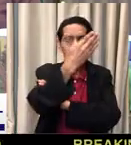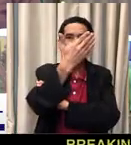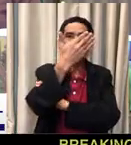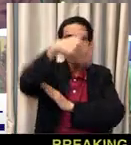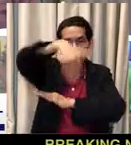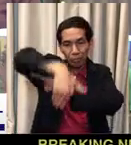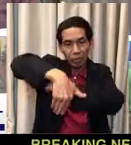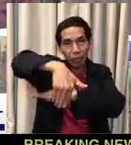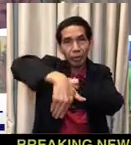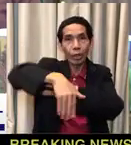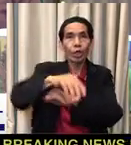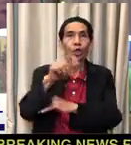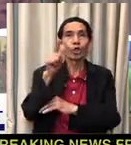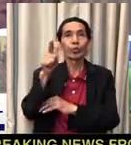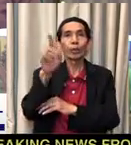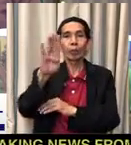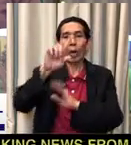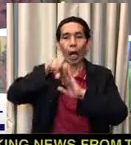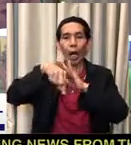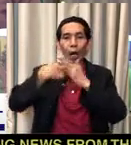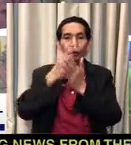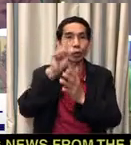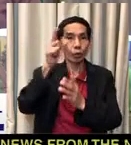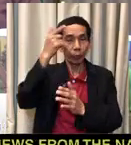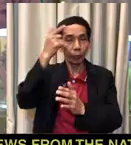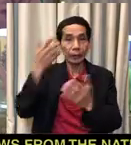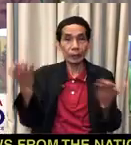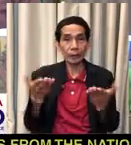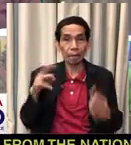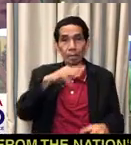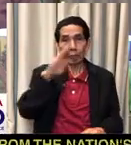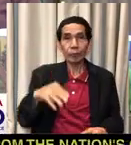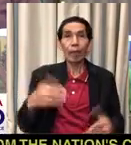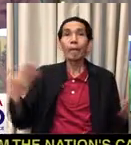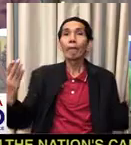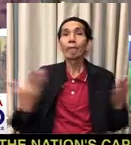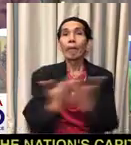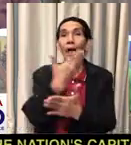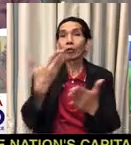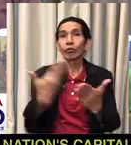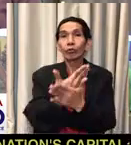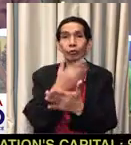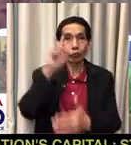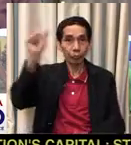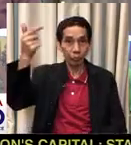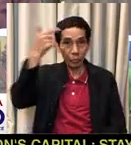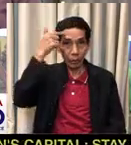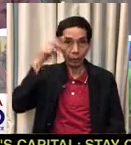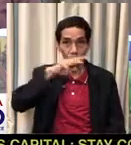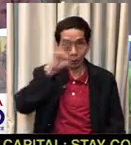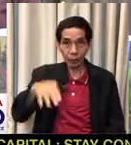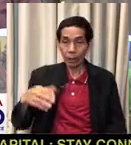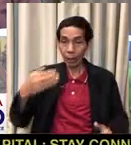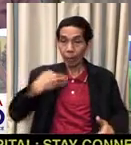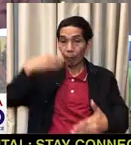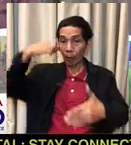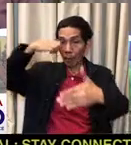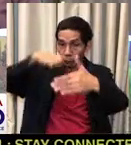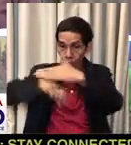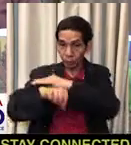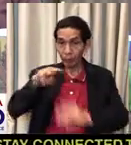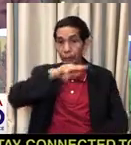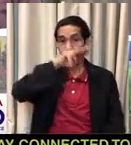hating gabi. 24 hours po ang gobyerno ngayon sa Maynila. May bago na pong gobyerno. Kaya pag dito kayo